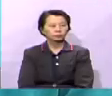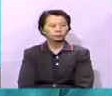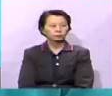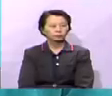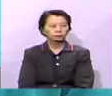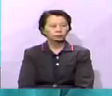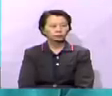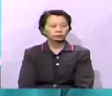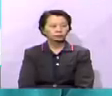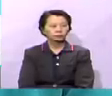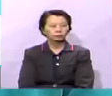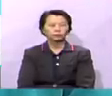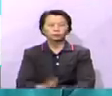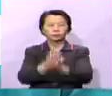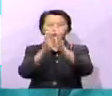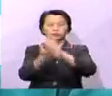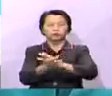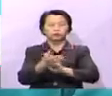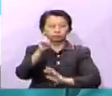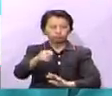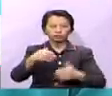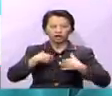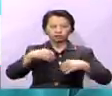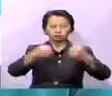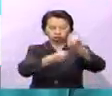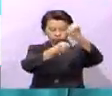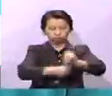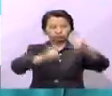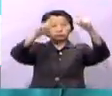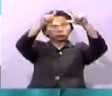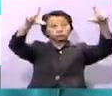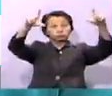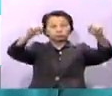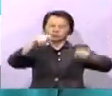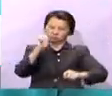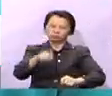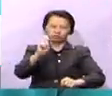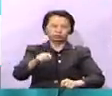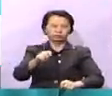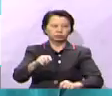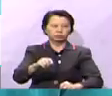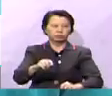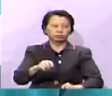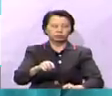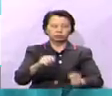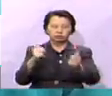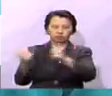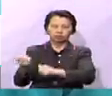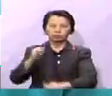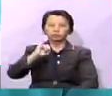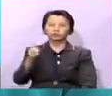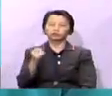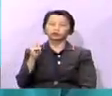Maka itu perlu ada papan-papan tanda dibuat oleh pihak